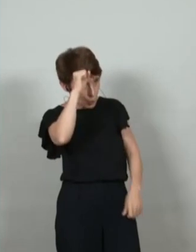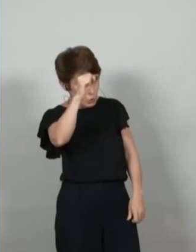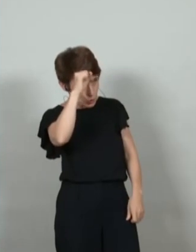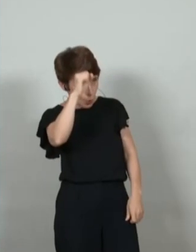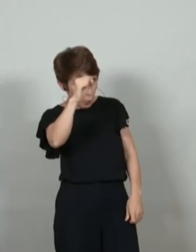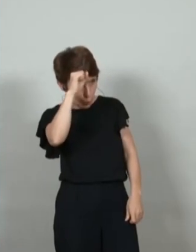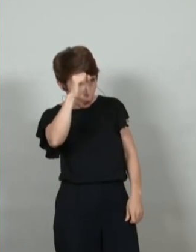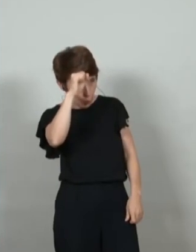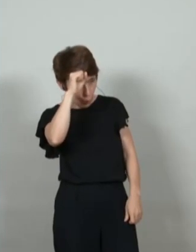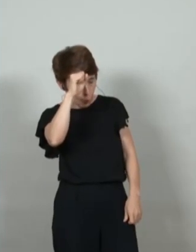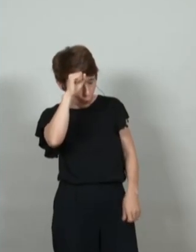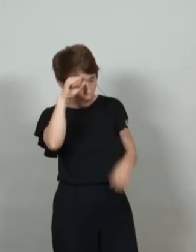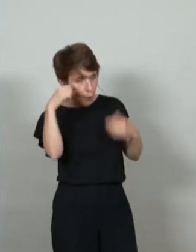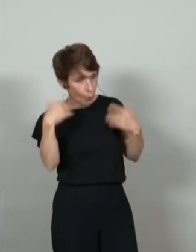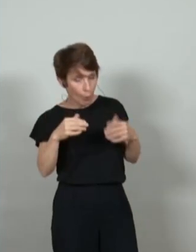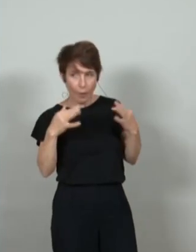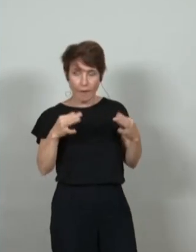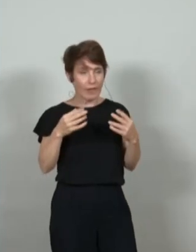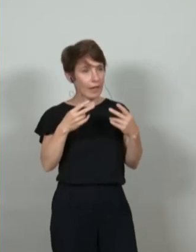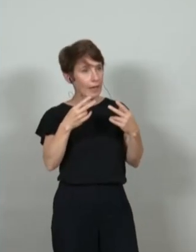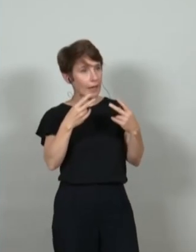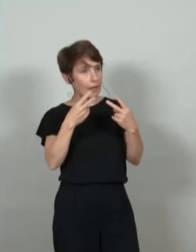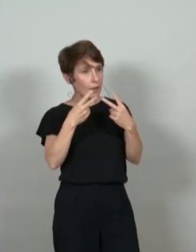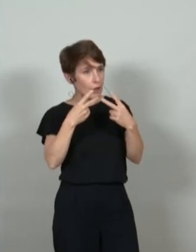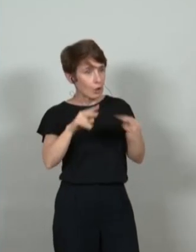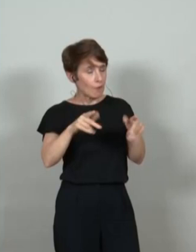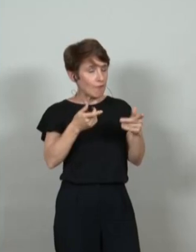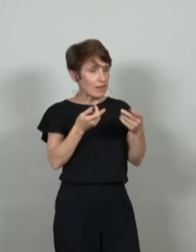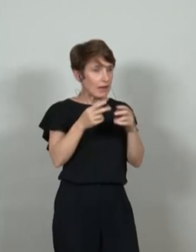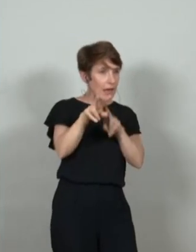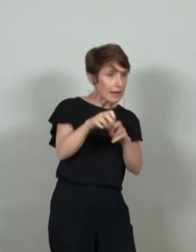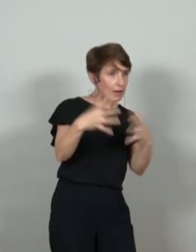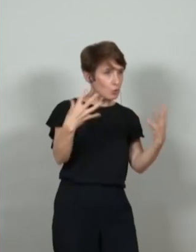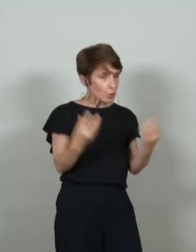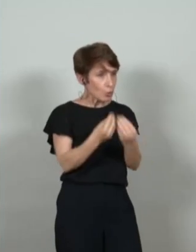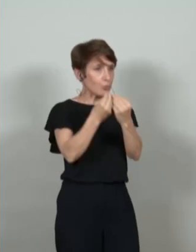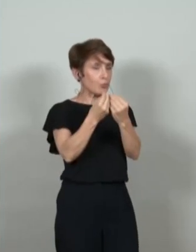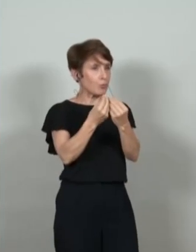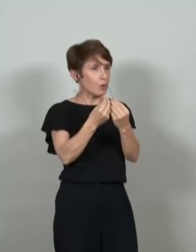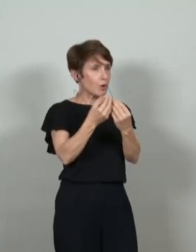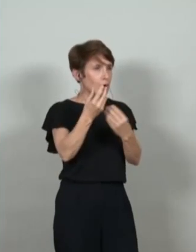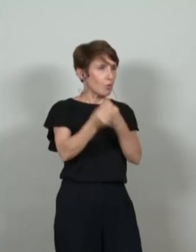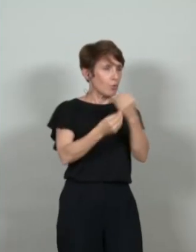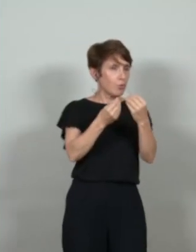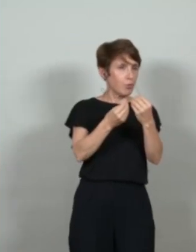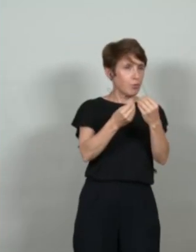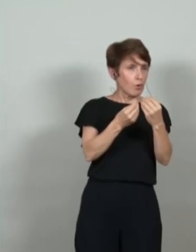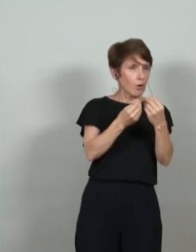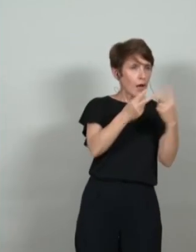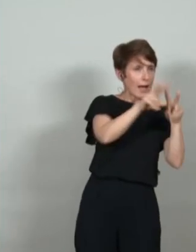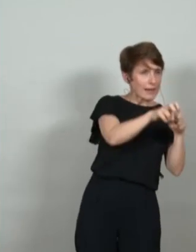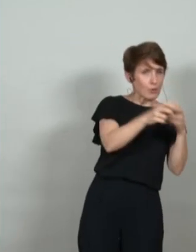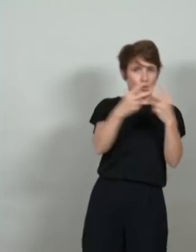d'urbanisme agricole et d'agriculture urbaine ou de d'Urba agriculture en fait